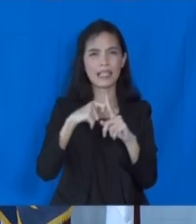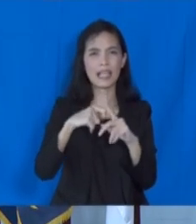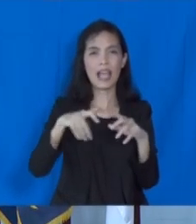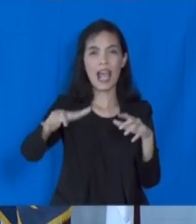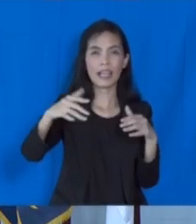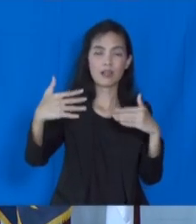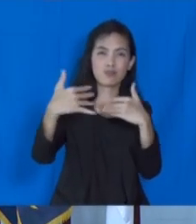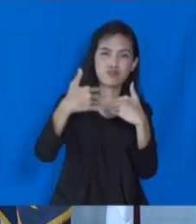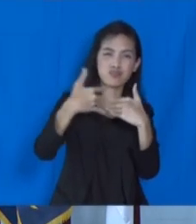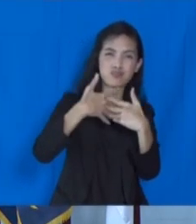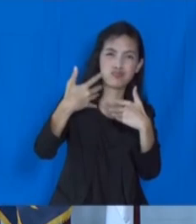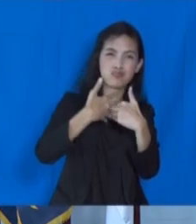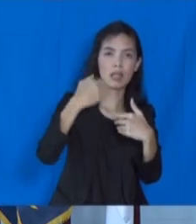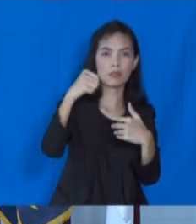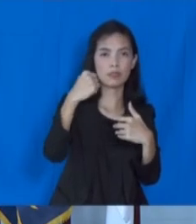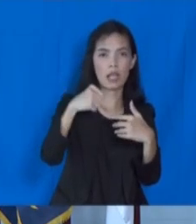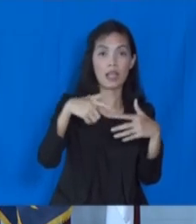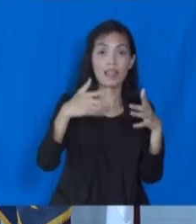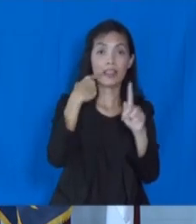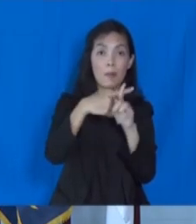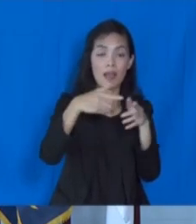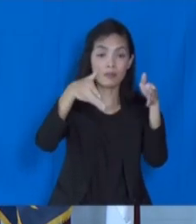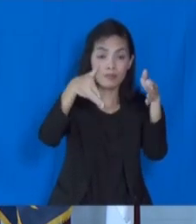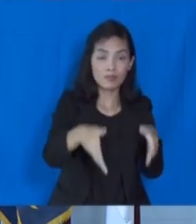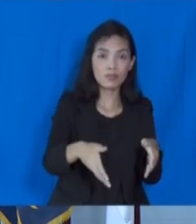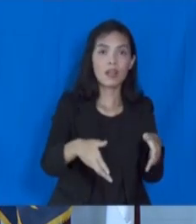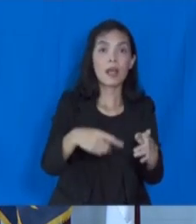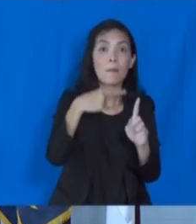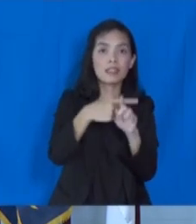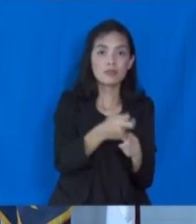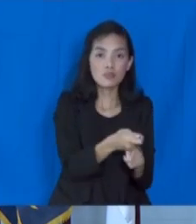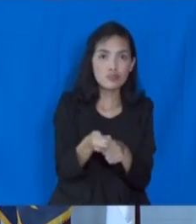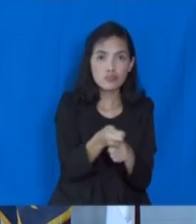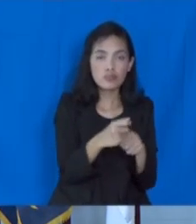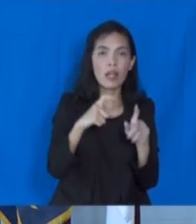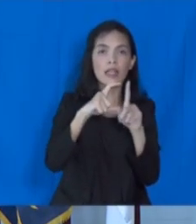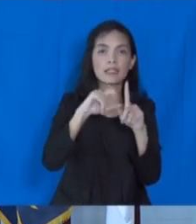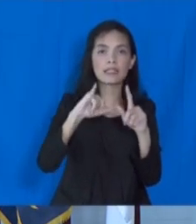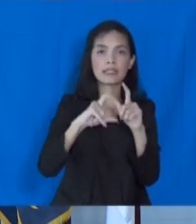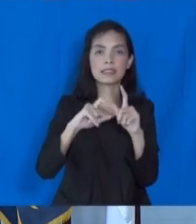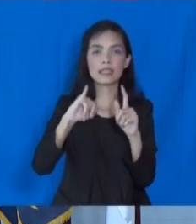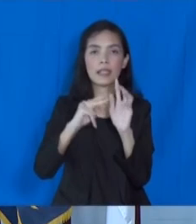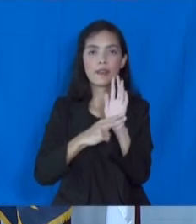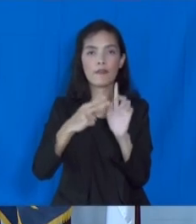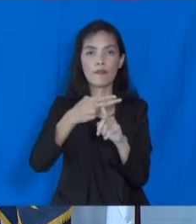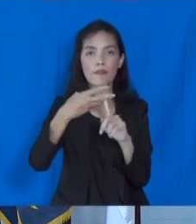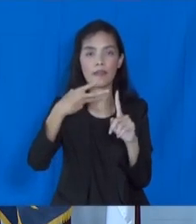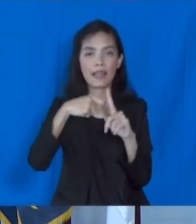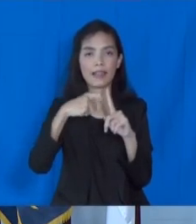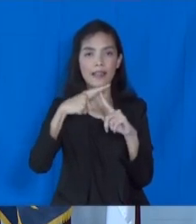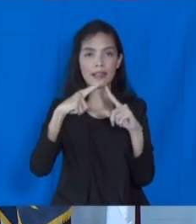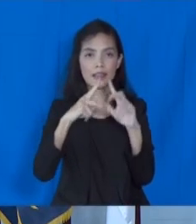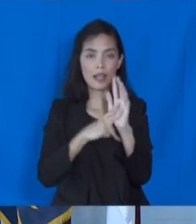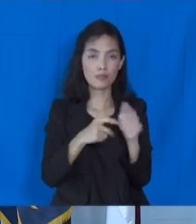dimasukkan di dalam peti dan proses disinfeksi itu dimungkinkan secara syar'i setelah itu proses